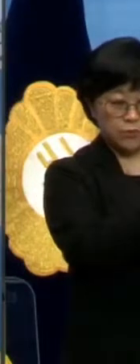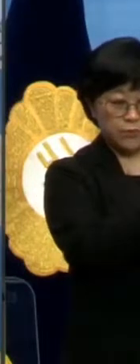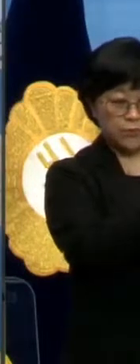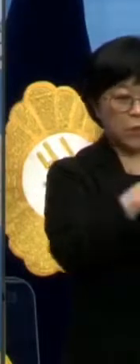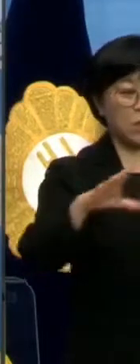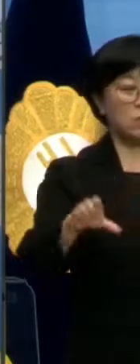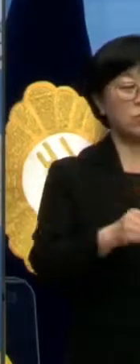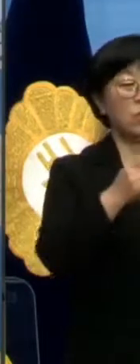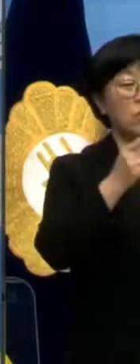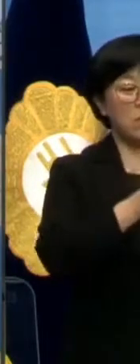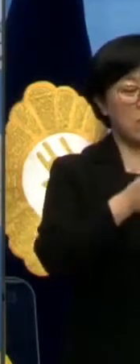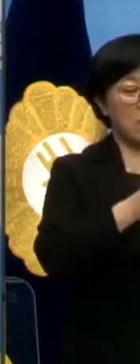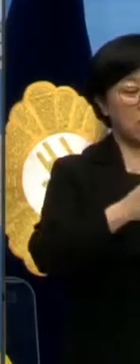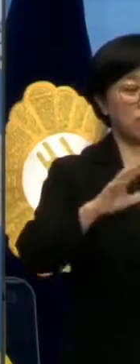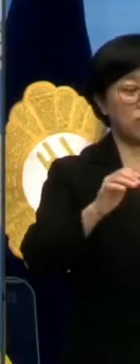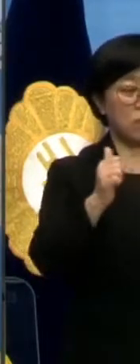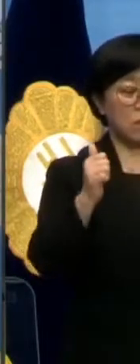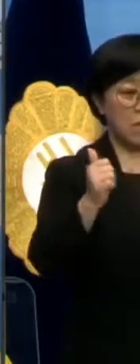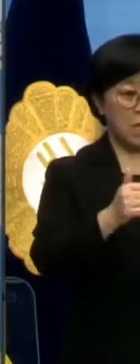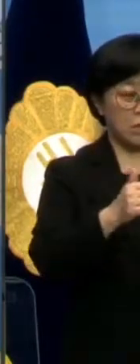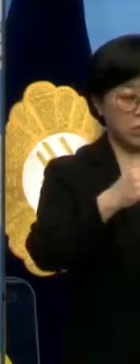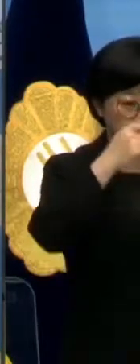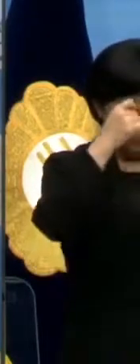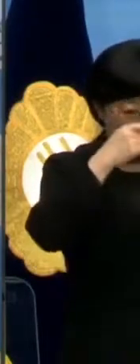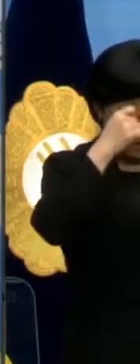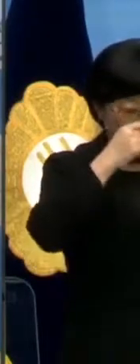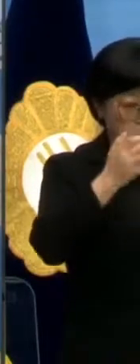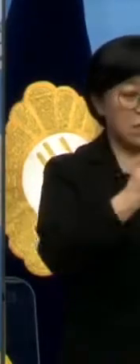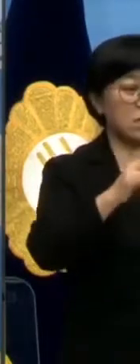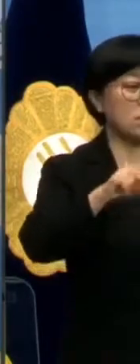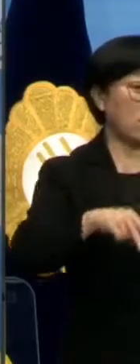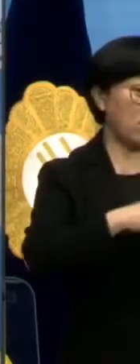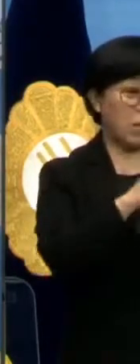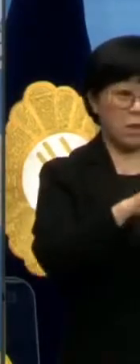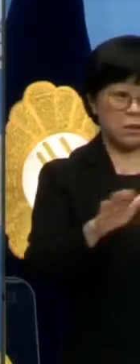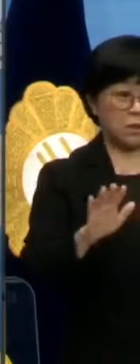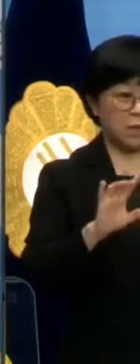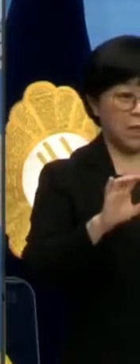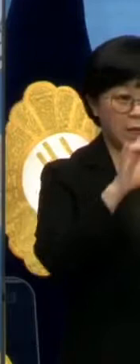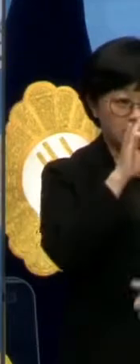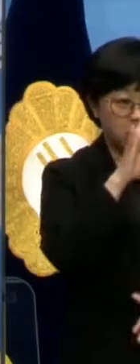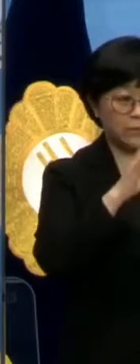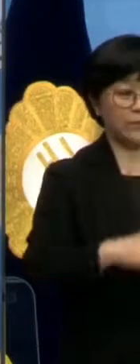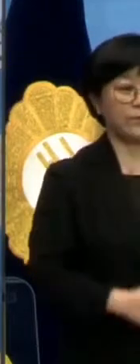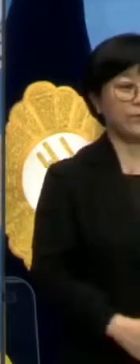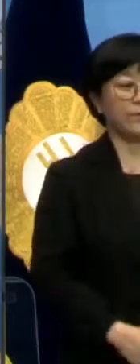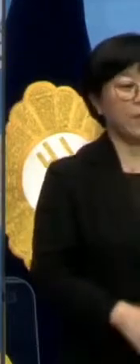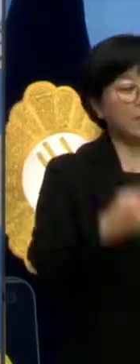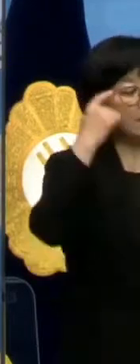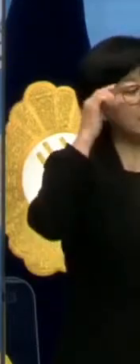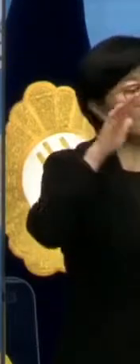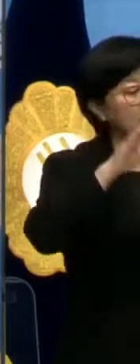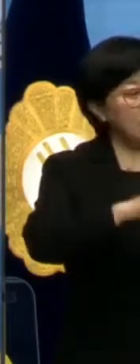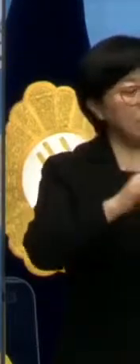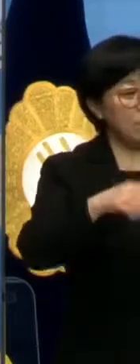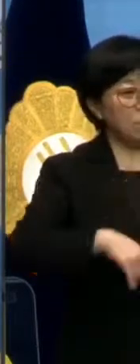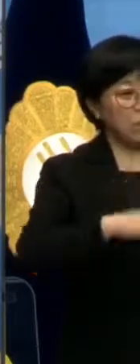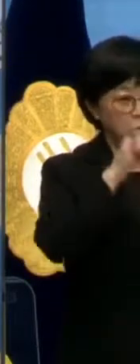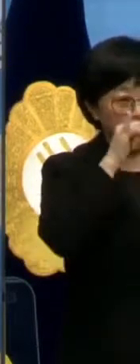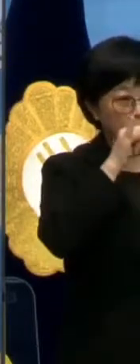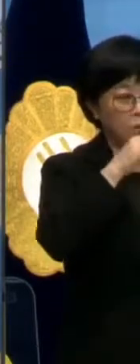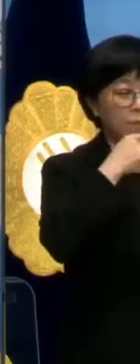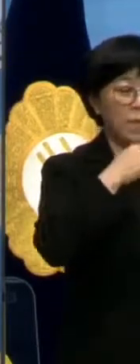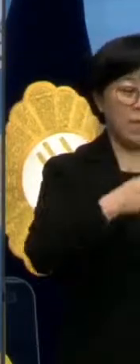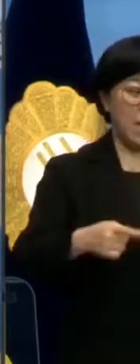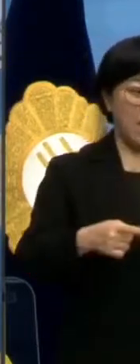총리가 국회에 나와서 눈물을 짜낸다고 사태가 해결되지는 않습니다. 지혜를 모아야 합니다.